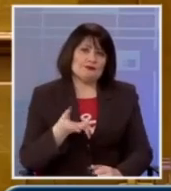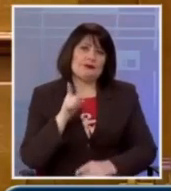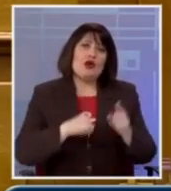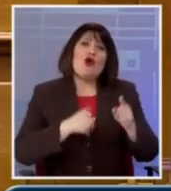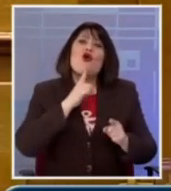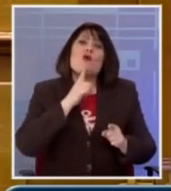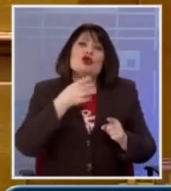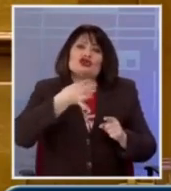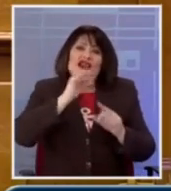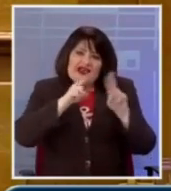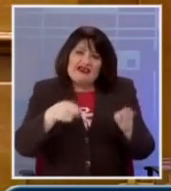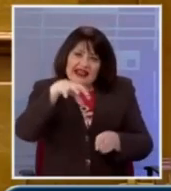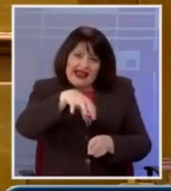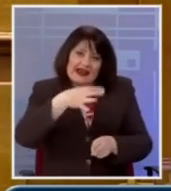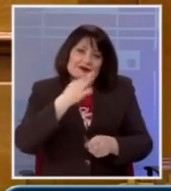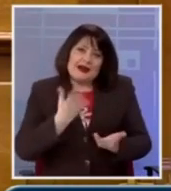καφετέριες. Δεύτερο,